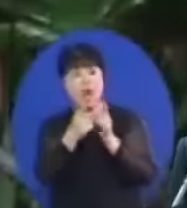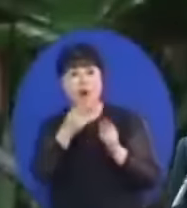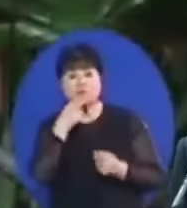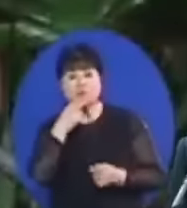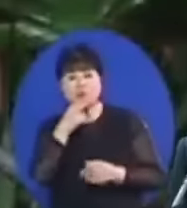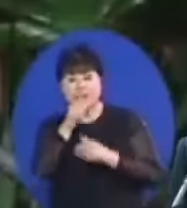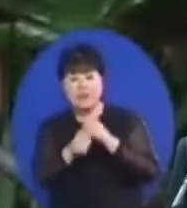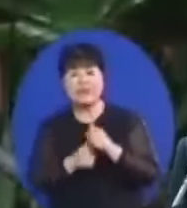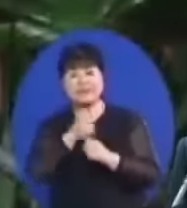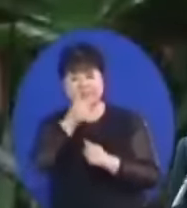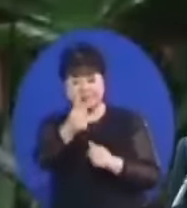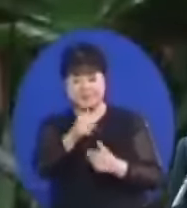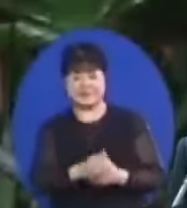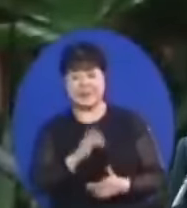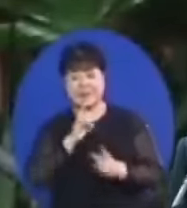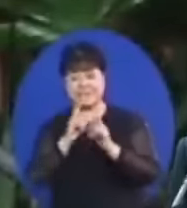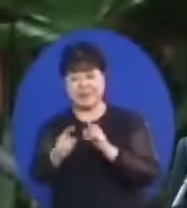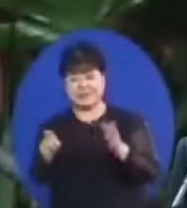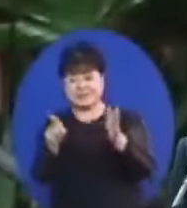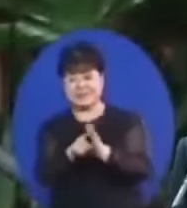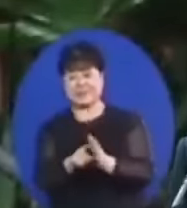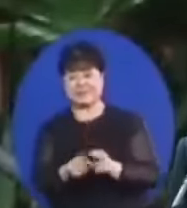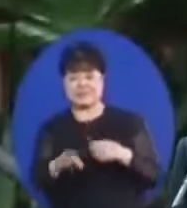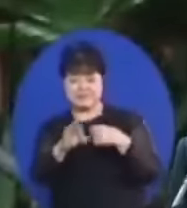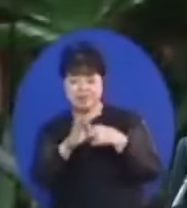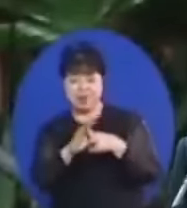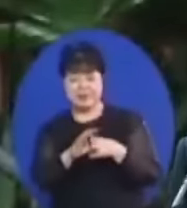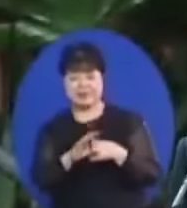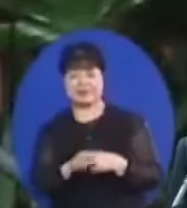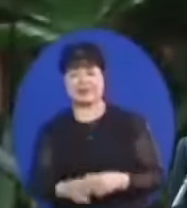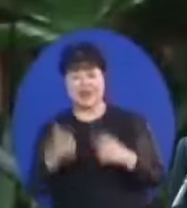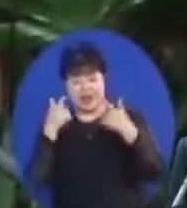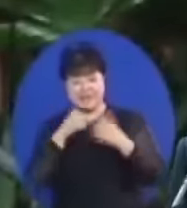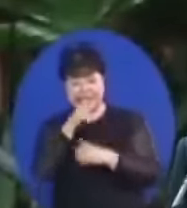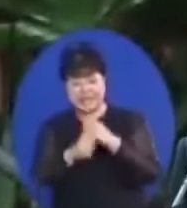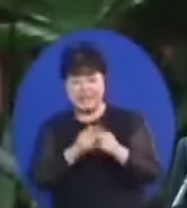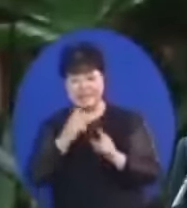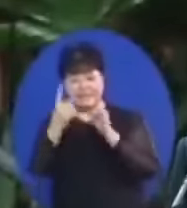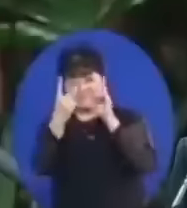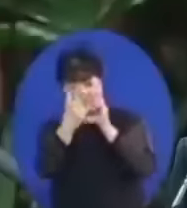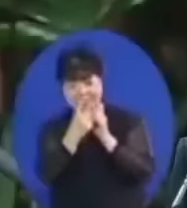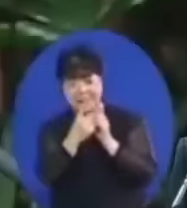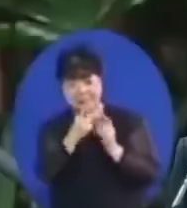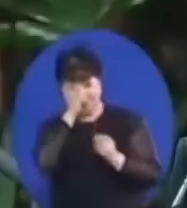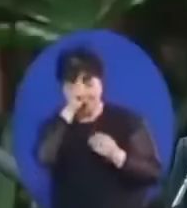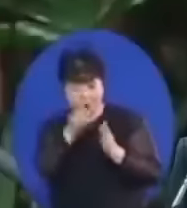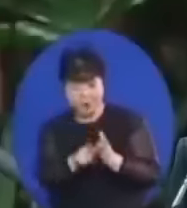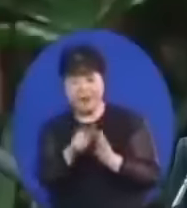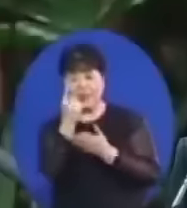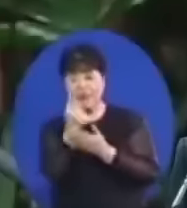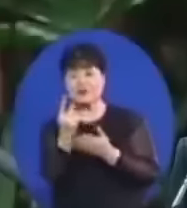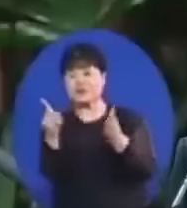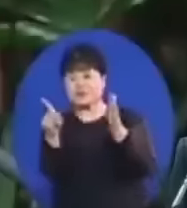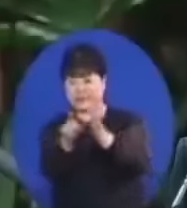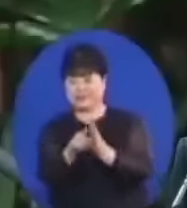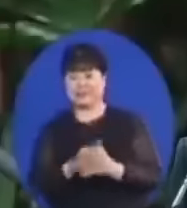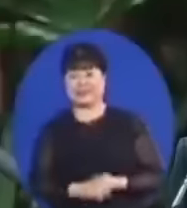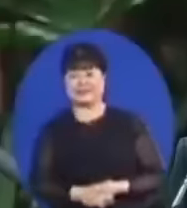우리가 하나님의 말씀을 믿고 있으면 언제고 그 하나님을 만날 수 있는 기회가 우리에게 다가오는